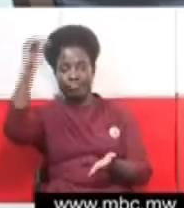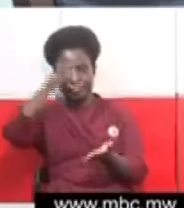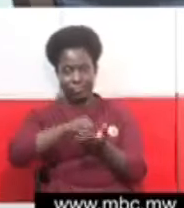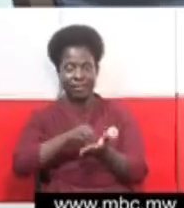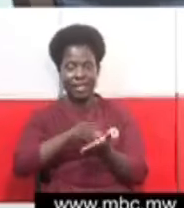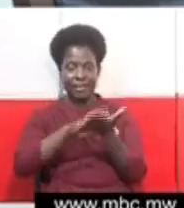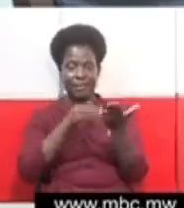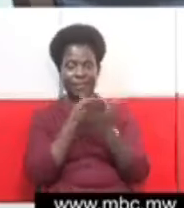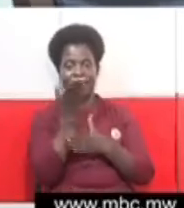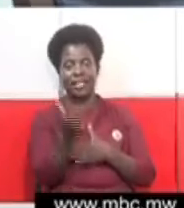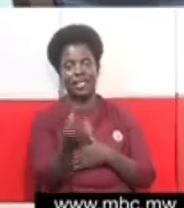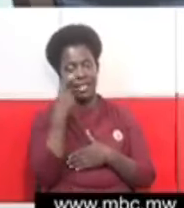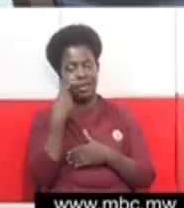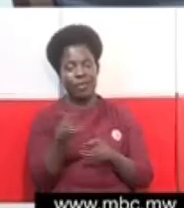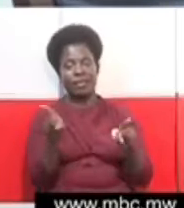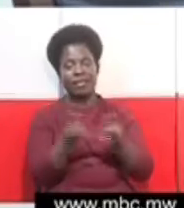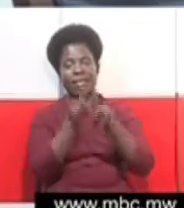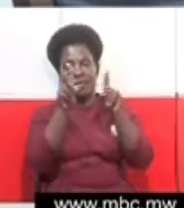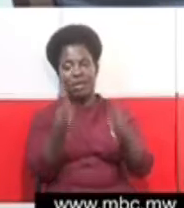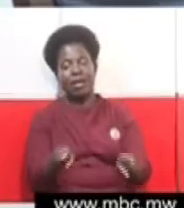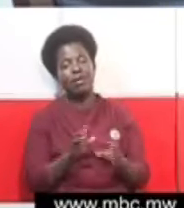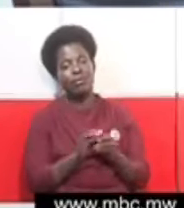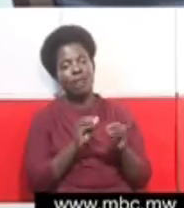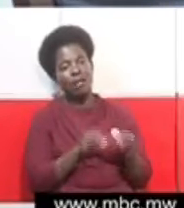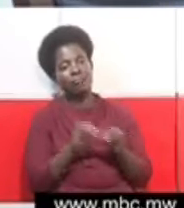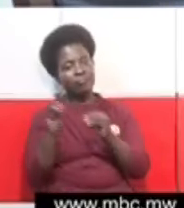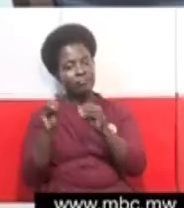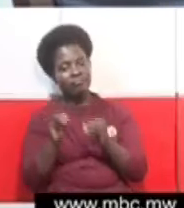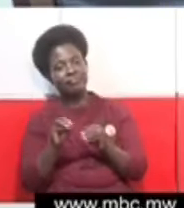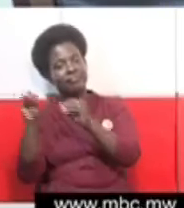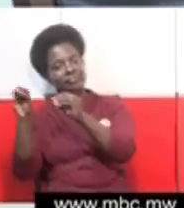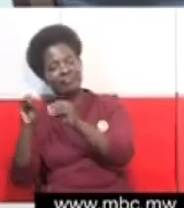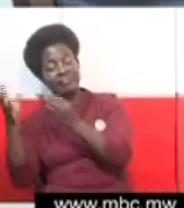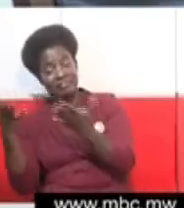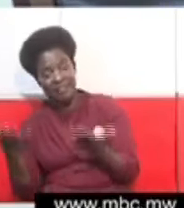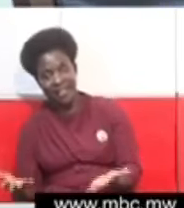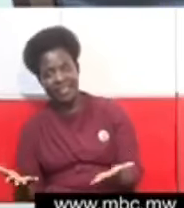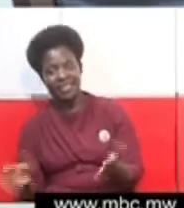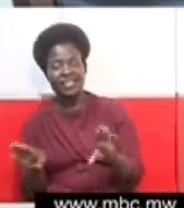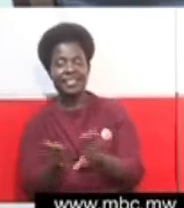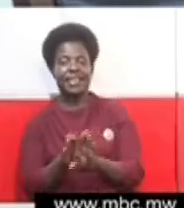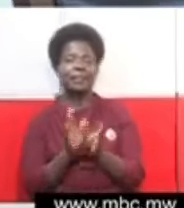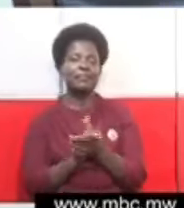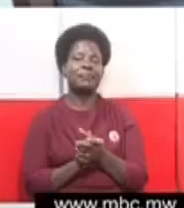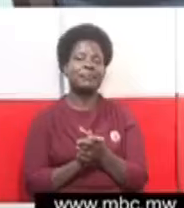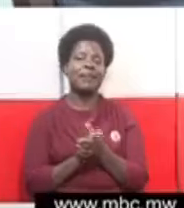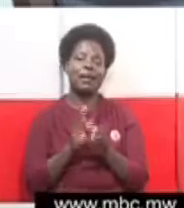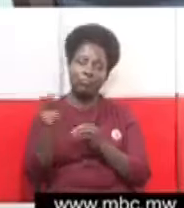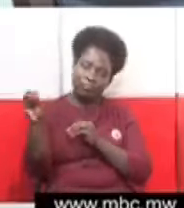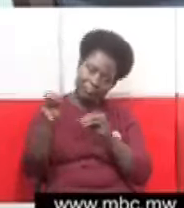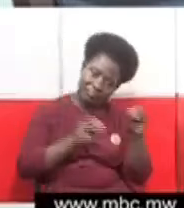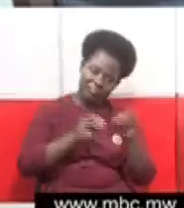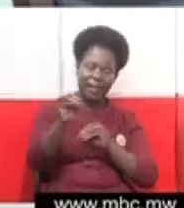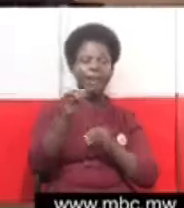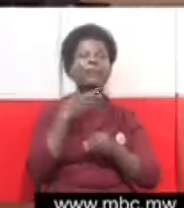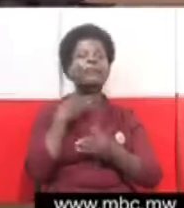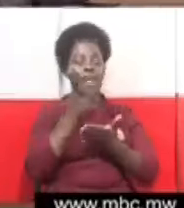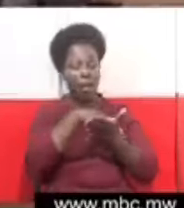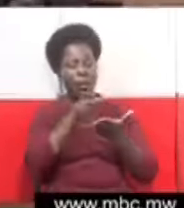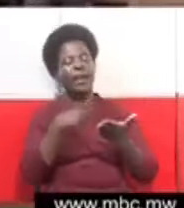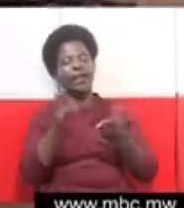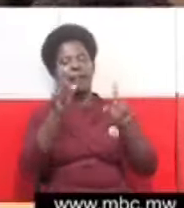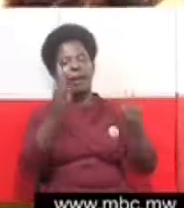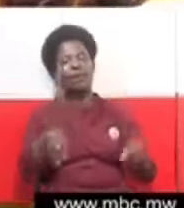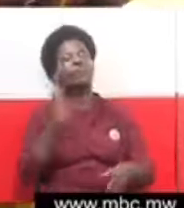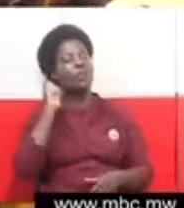kuti anthu ndekuti tasuntha ndiye kuti akufunika so kuti tialembeso kwatsopano. Padakali